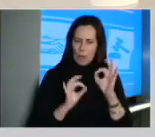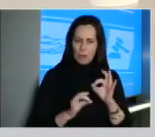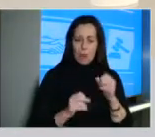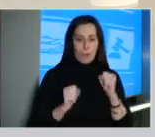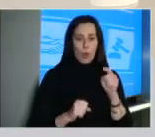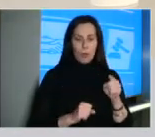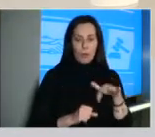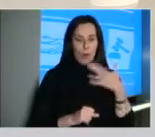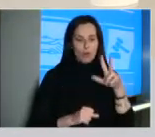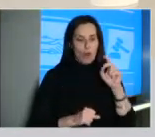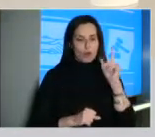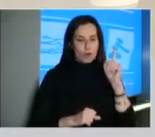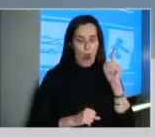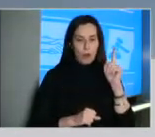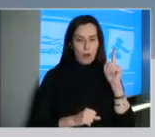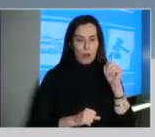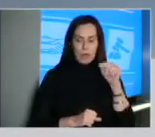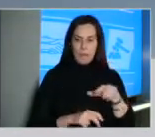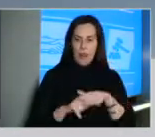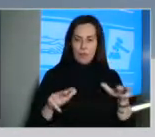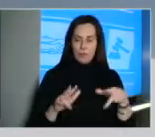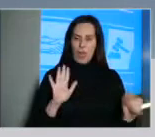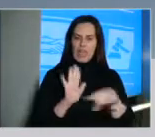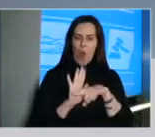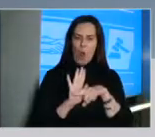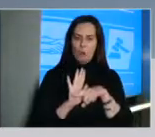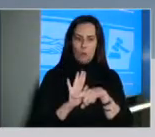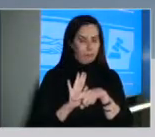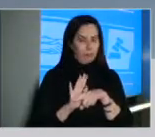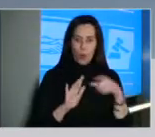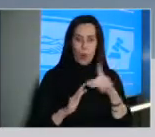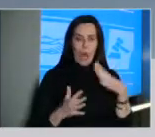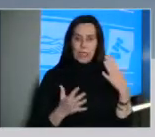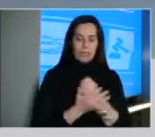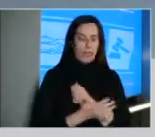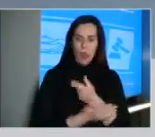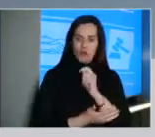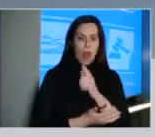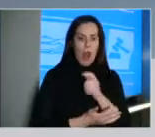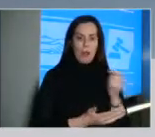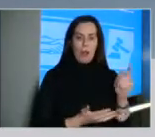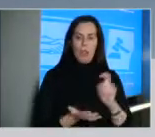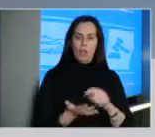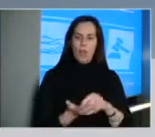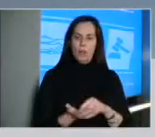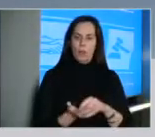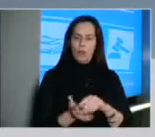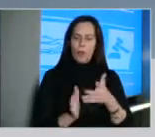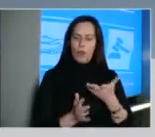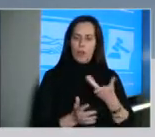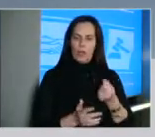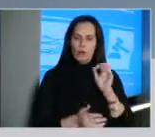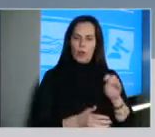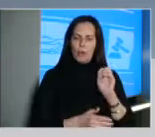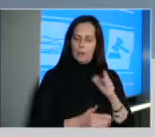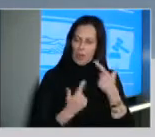הביטוח הלאומי בעוד כ-30 שנה ייכנס למצב של גירעון. כלומר, הוא לא יצליח לעמוד בדרישות שלו לעומת מה שנכנס